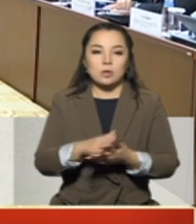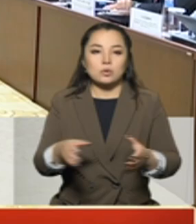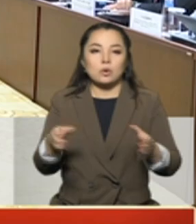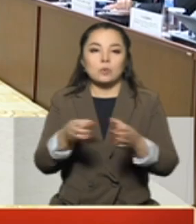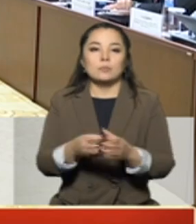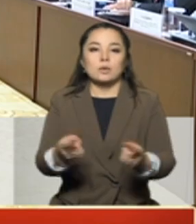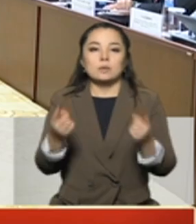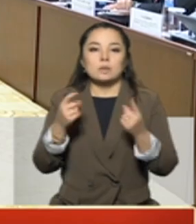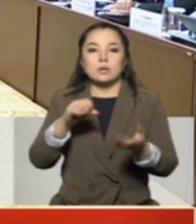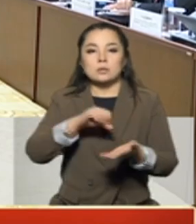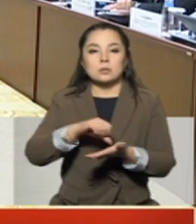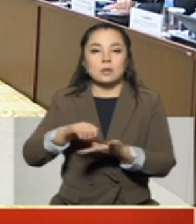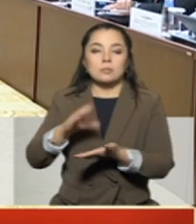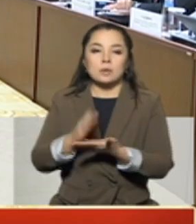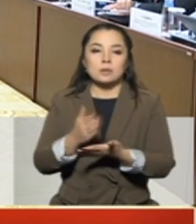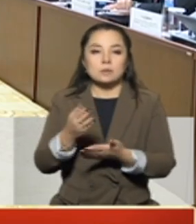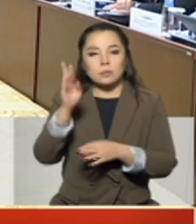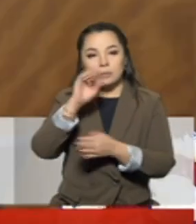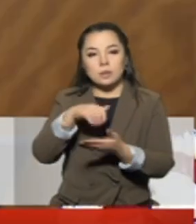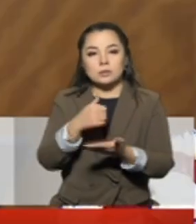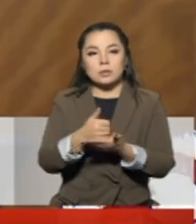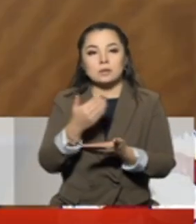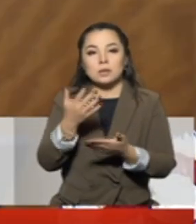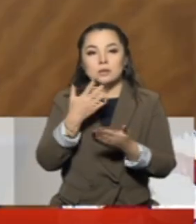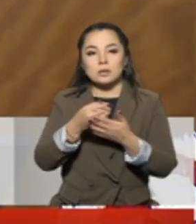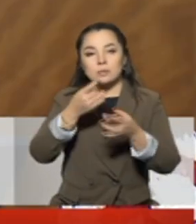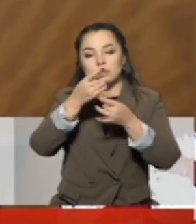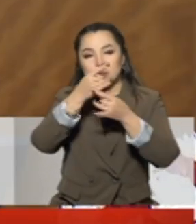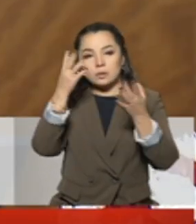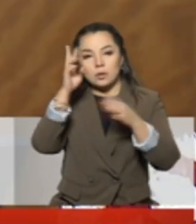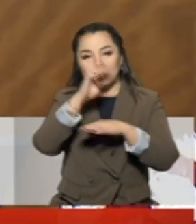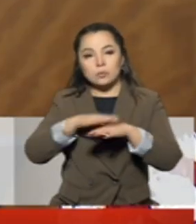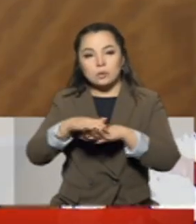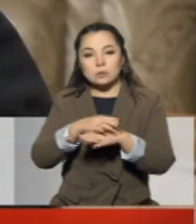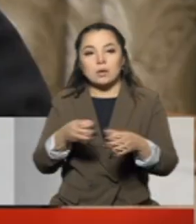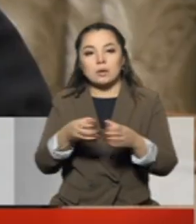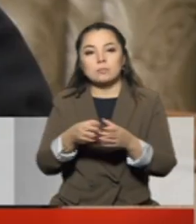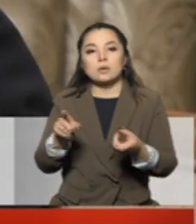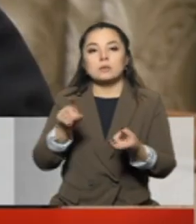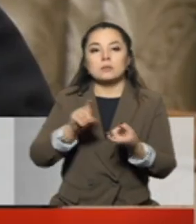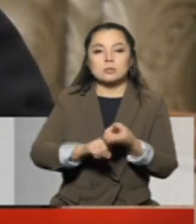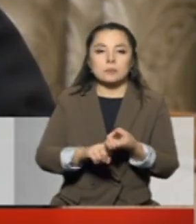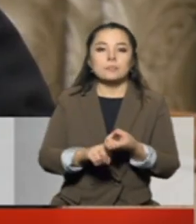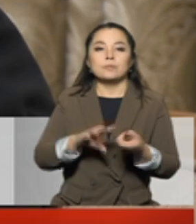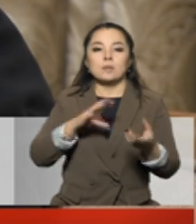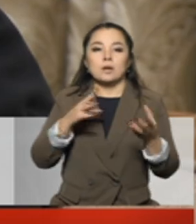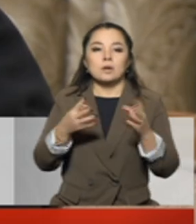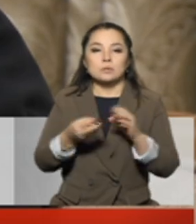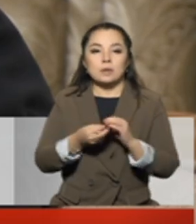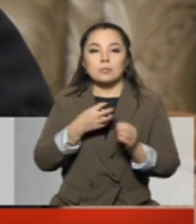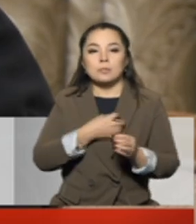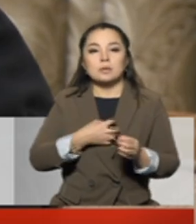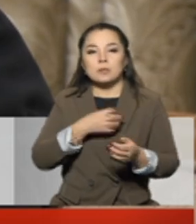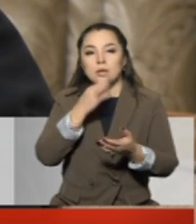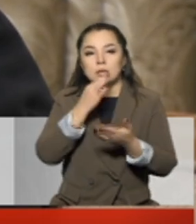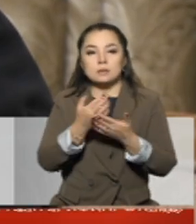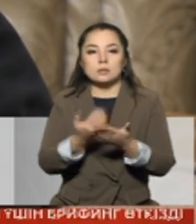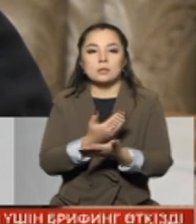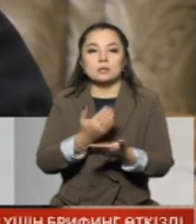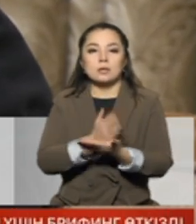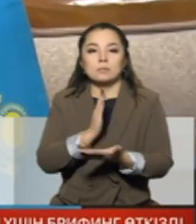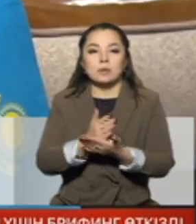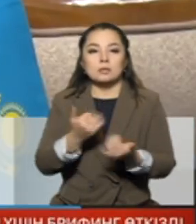құрамдағы делегация қатысты. Мемлекет басшысы мәдени гуманитарлық байланысты нығайтудың мән маңызына